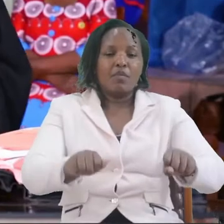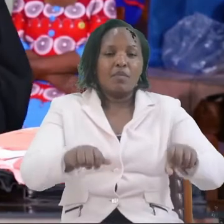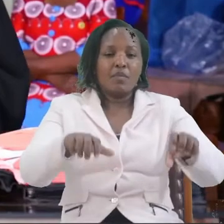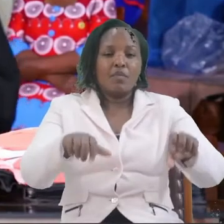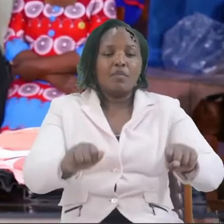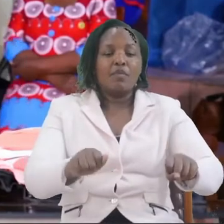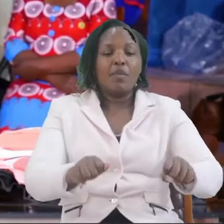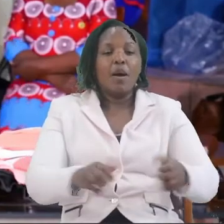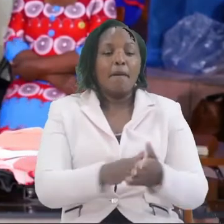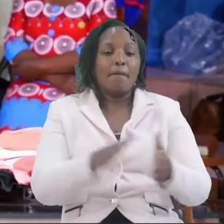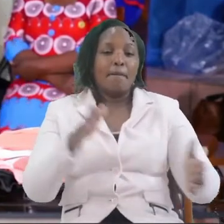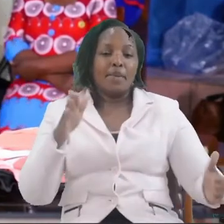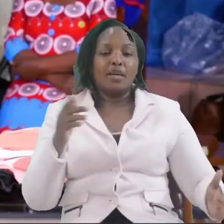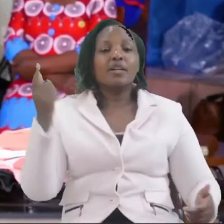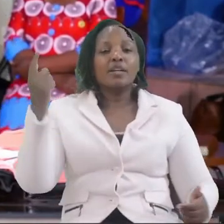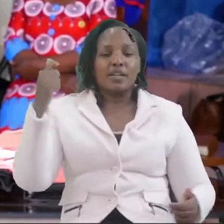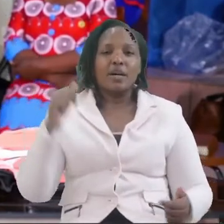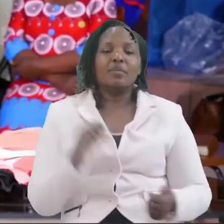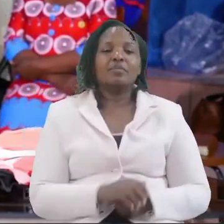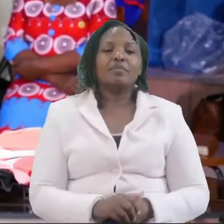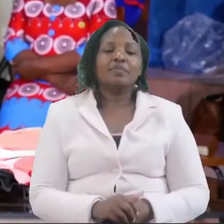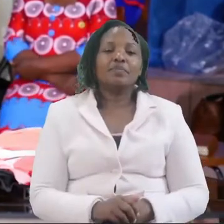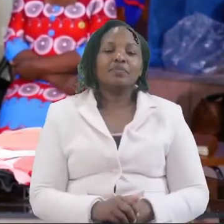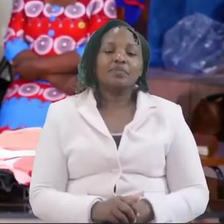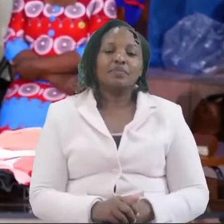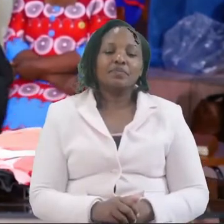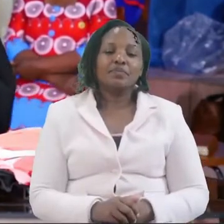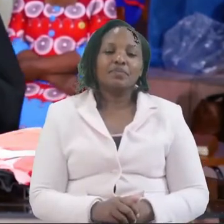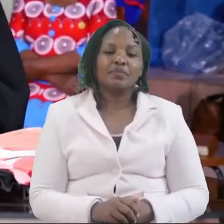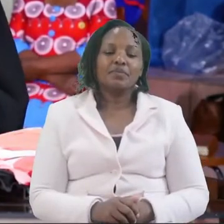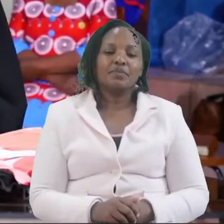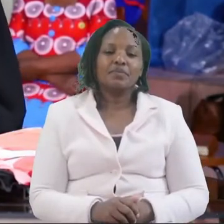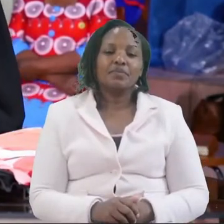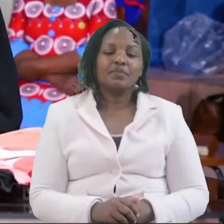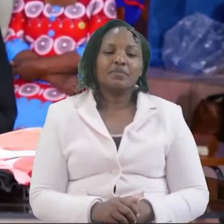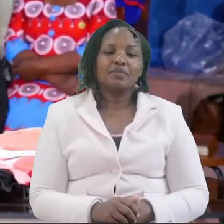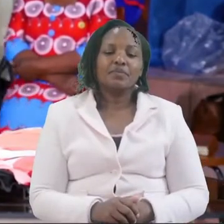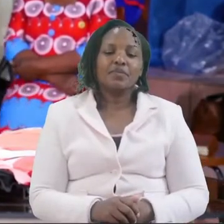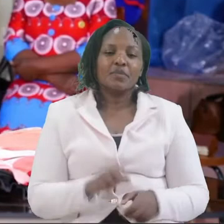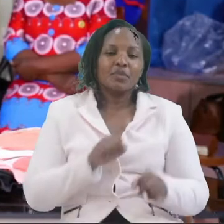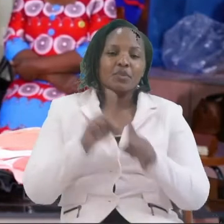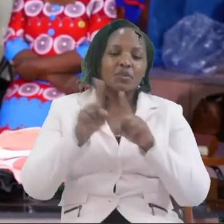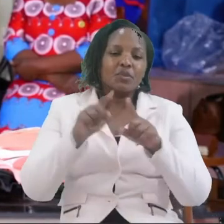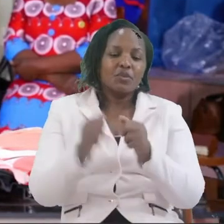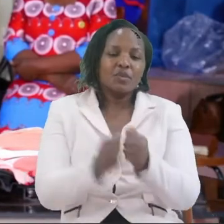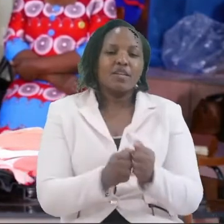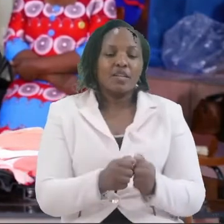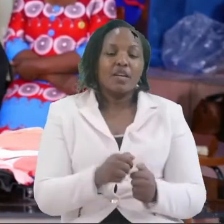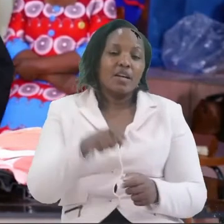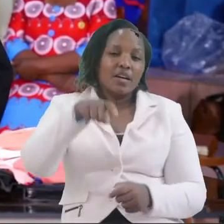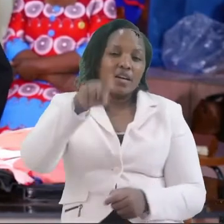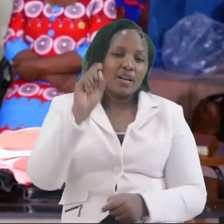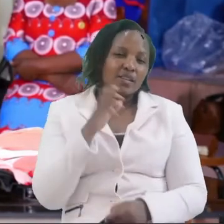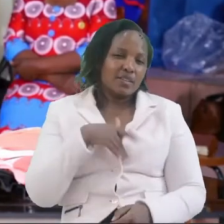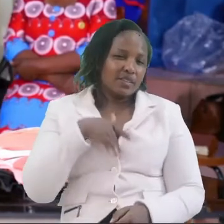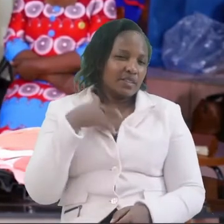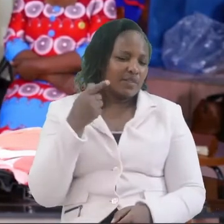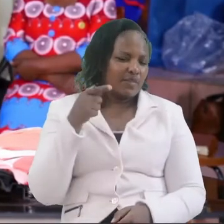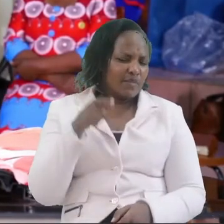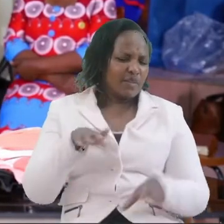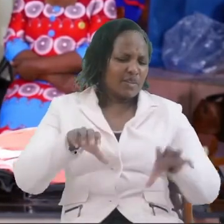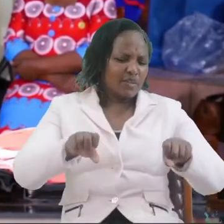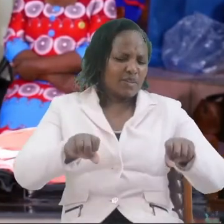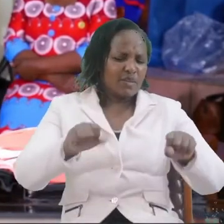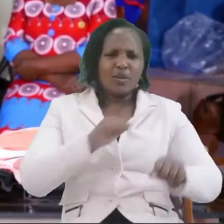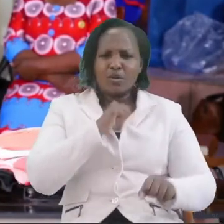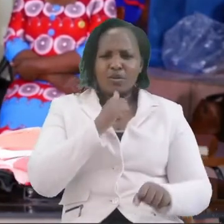sana, ndiye alinikujia naye pale kwa mabasi, na tukaenda, na nikaanza kujiuliza, hey, hii bike sio